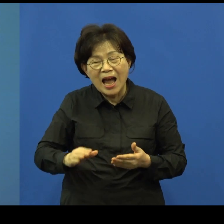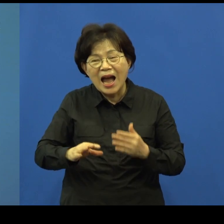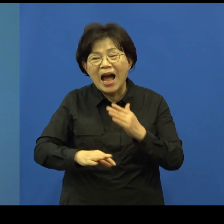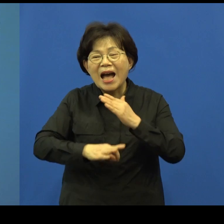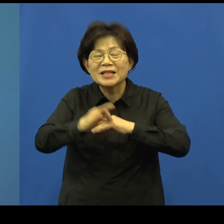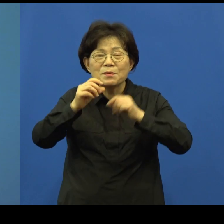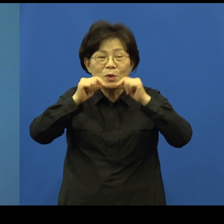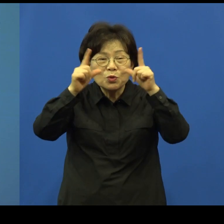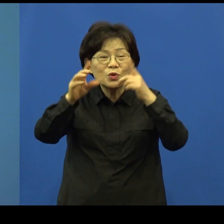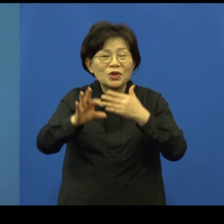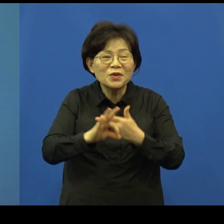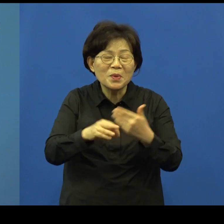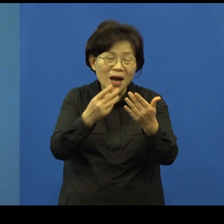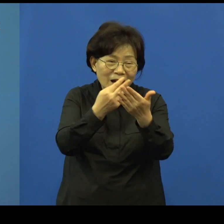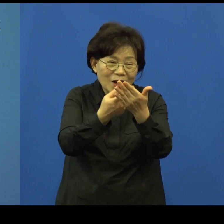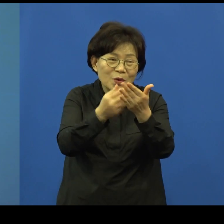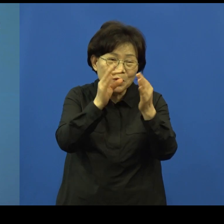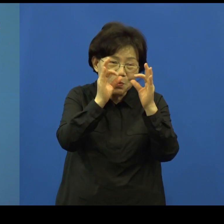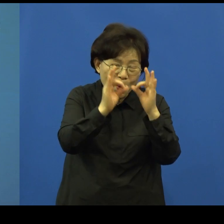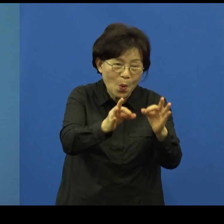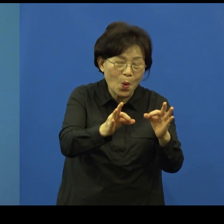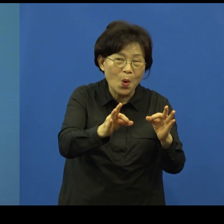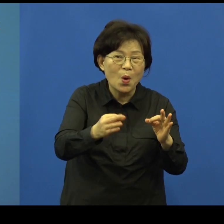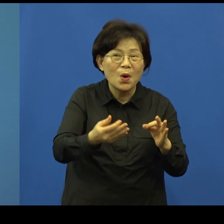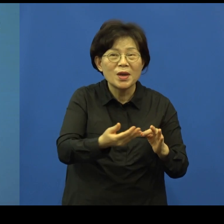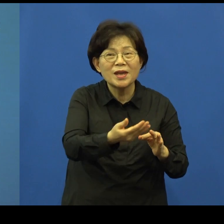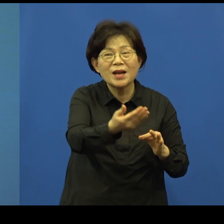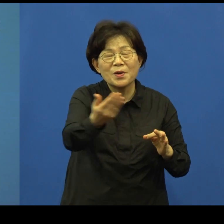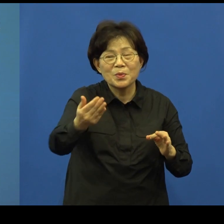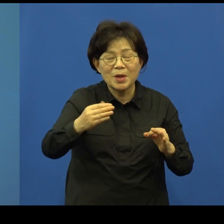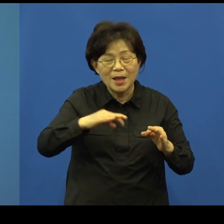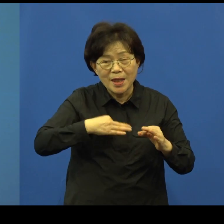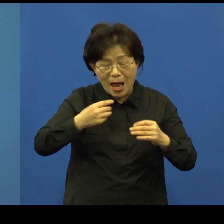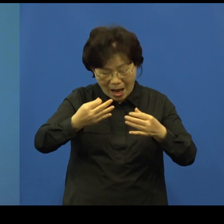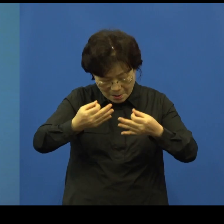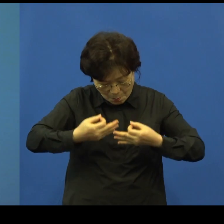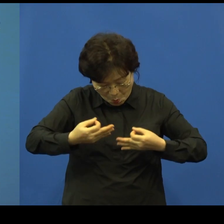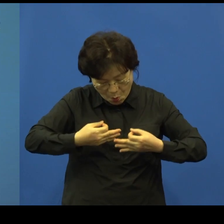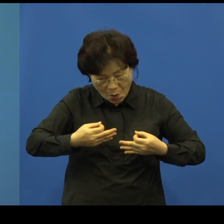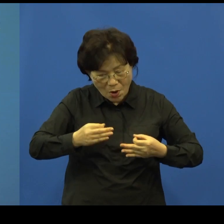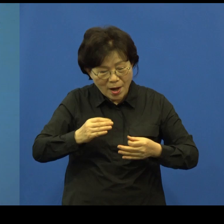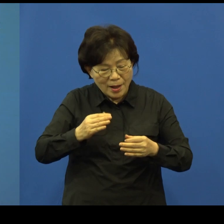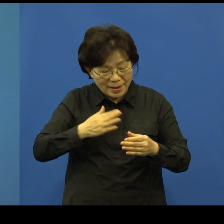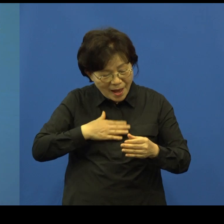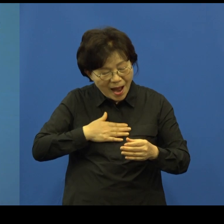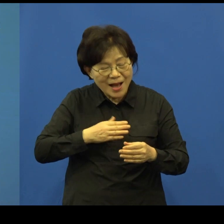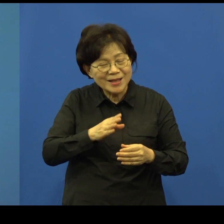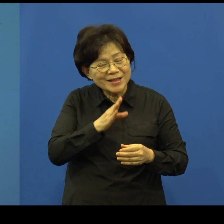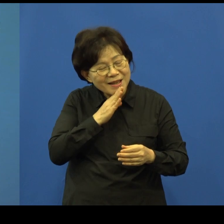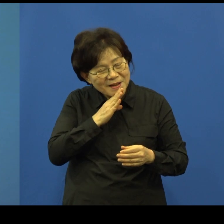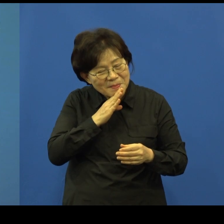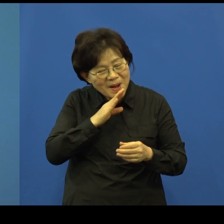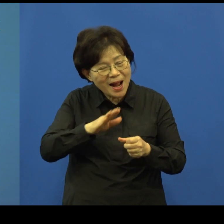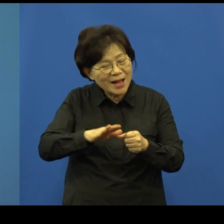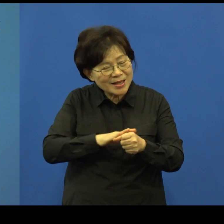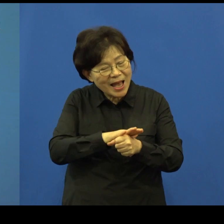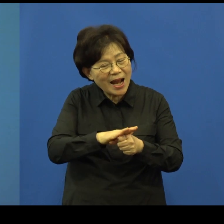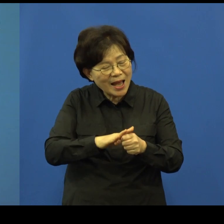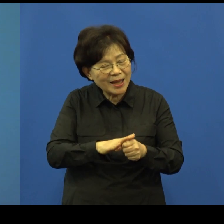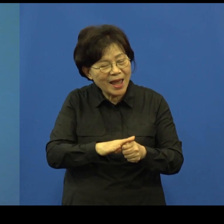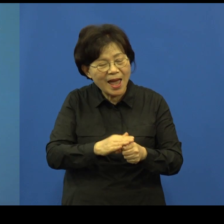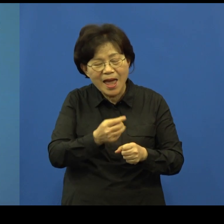아침에 그거를 보고도 여러분들이 선포를 하세요. 너 정말 특별해.